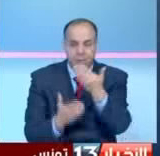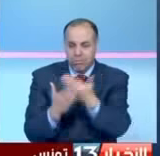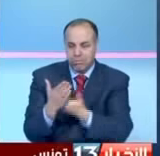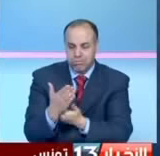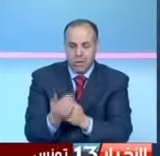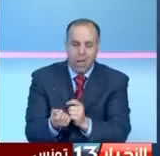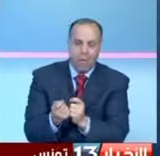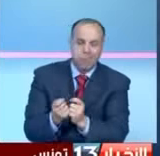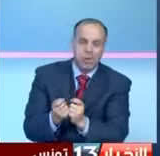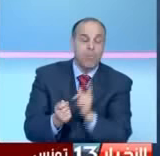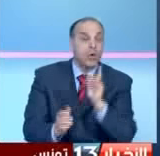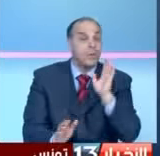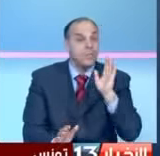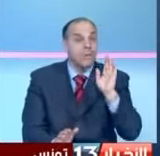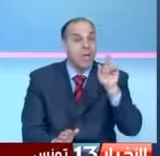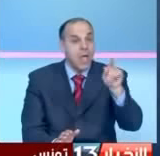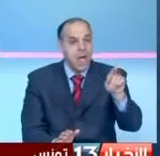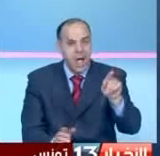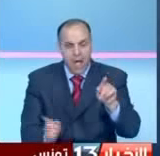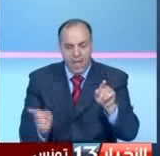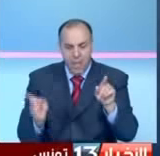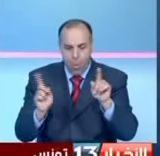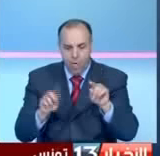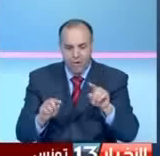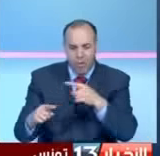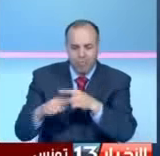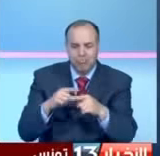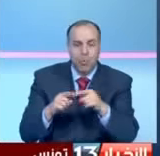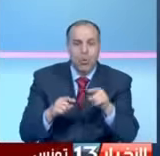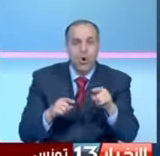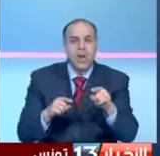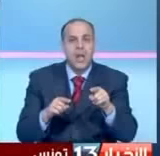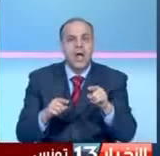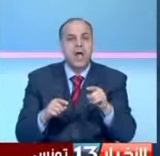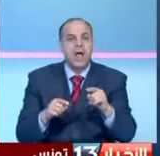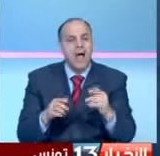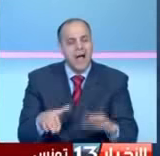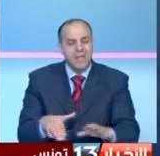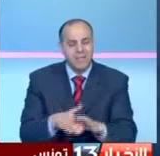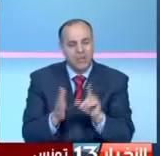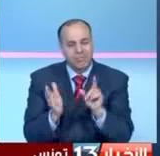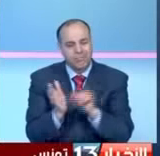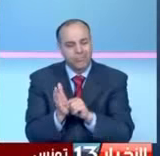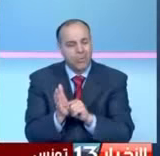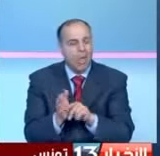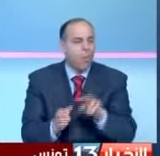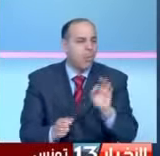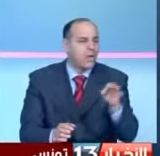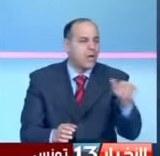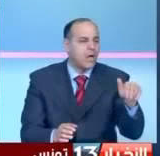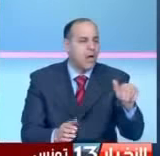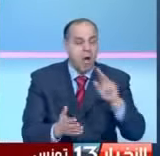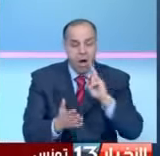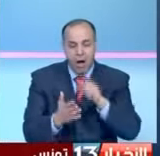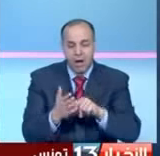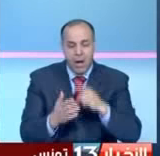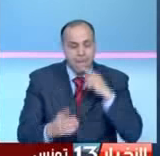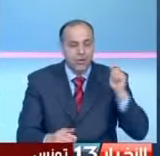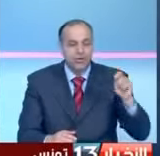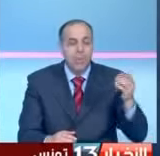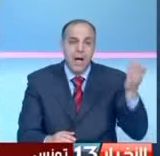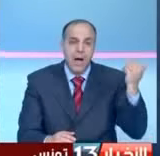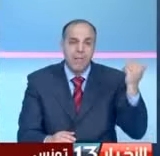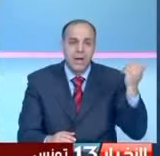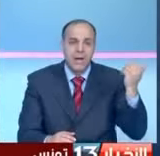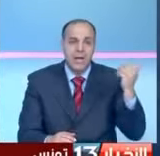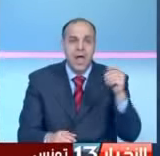على أرض الواقع، وطفت من جديد خلافات بشأن الاحتفاء بالدستور من عدمه بعد قرار مكتب مجلس نواب الشعب